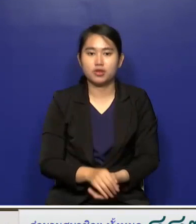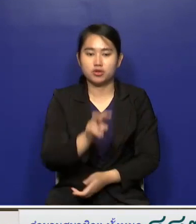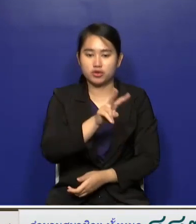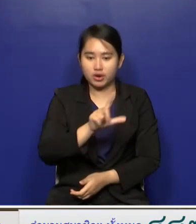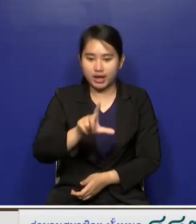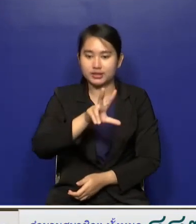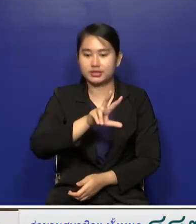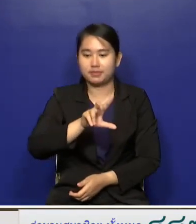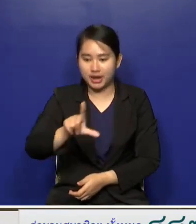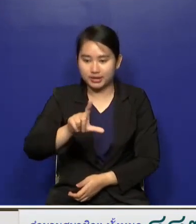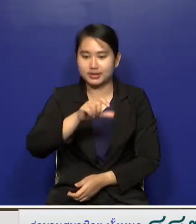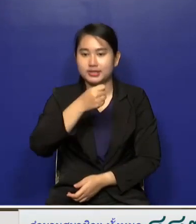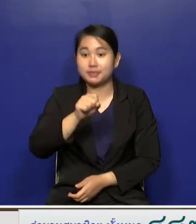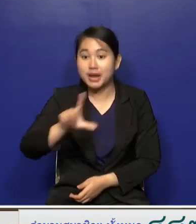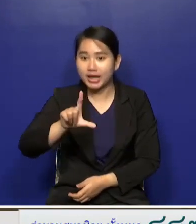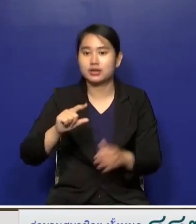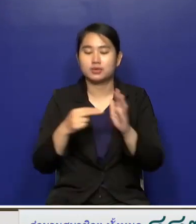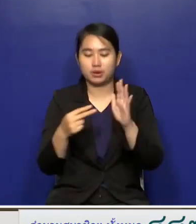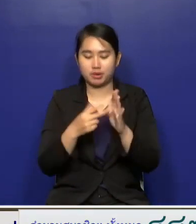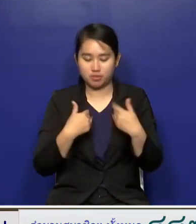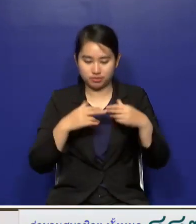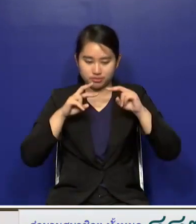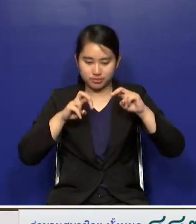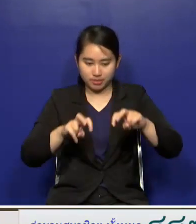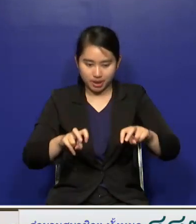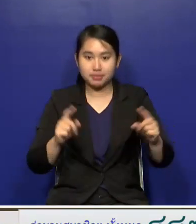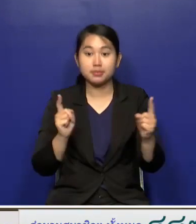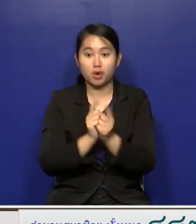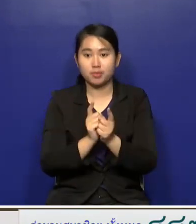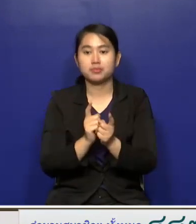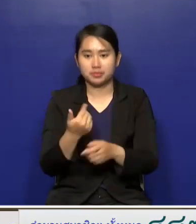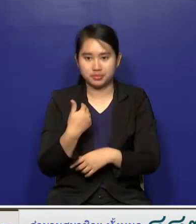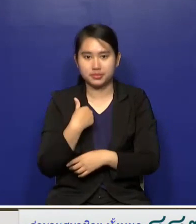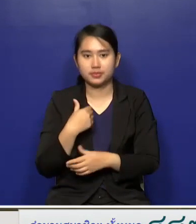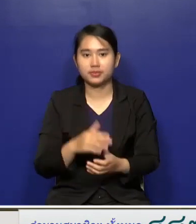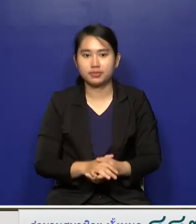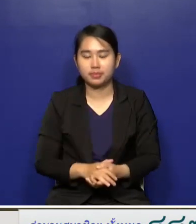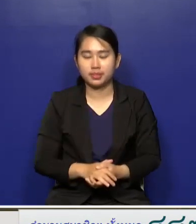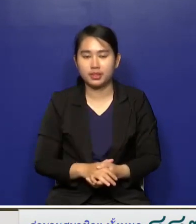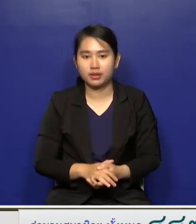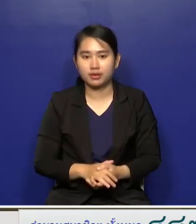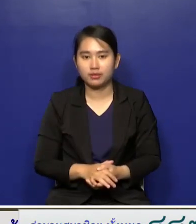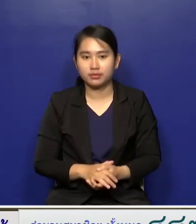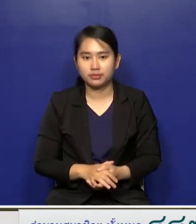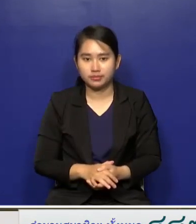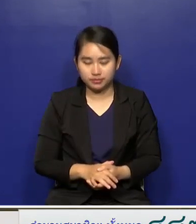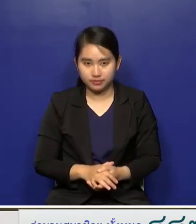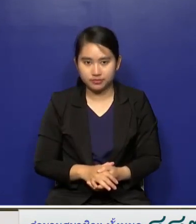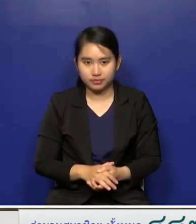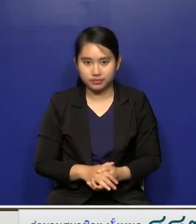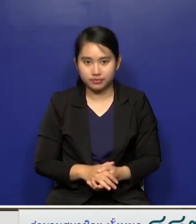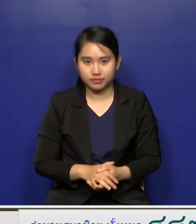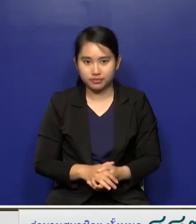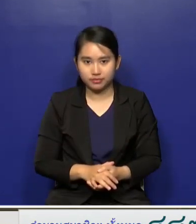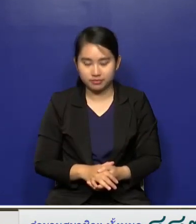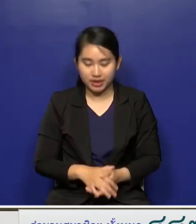เนี่ยผมศึกษามาพบว่าทุกท้องถิ่นที่มีเ